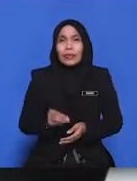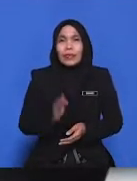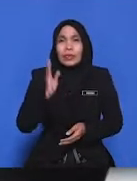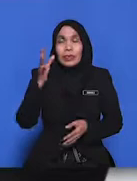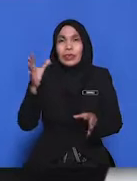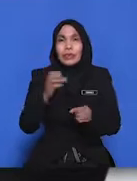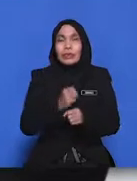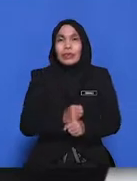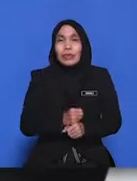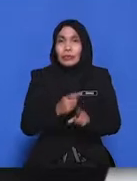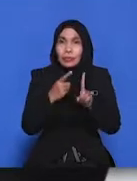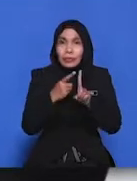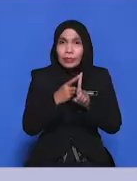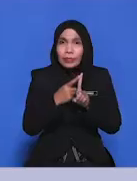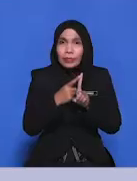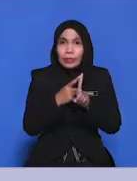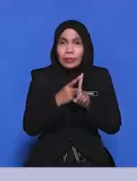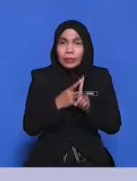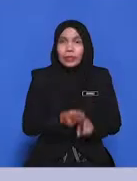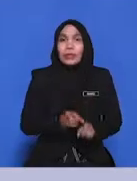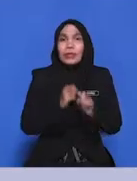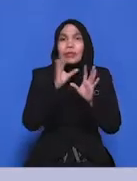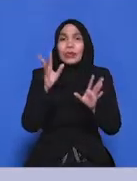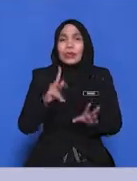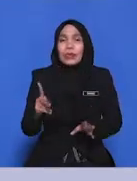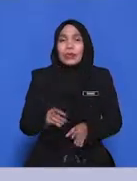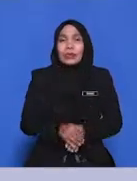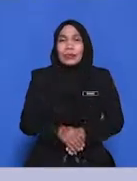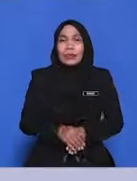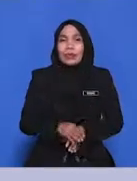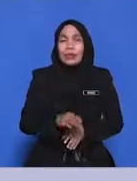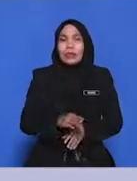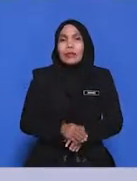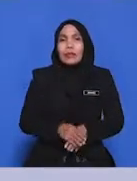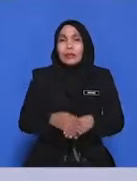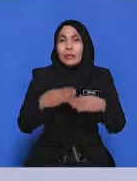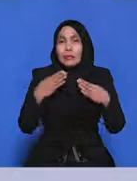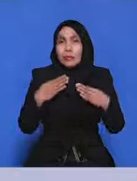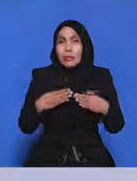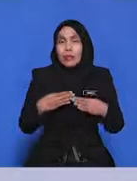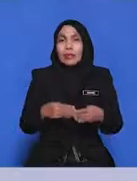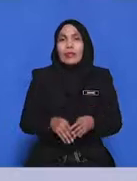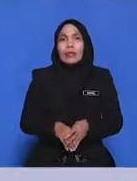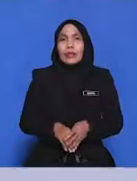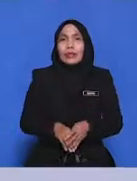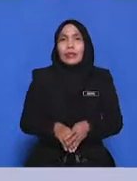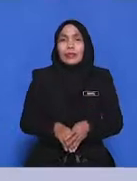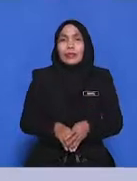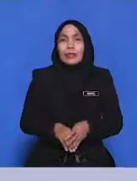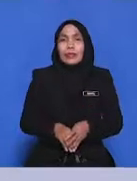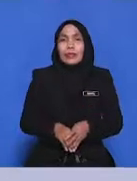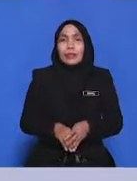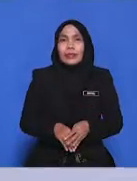akan dapat pertama menyatakan biodata, kepribadian dan pendidikan